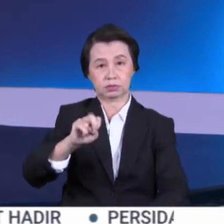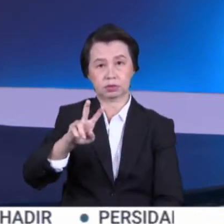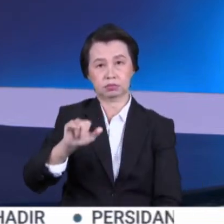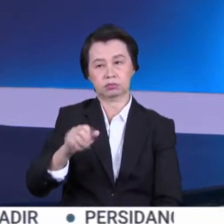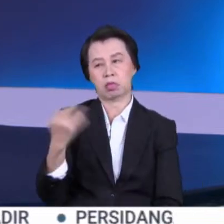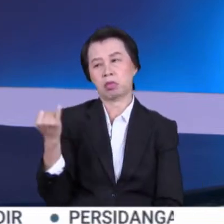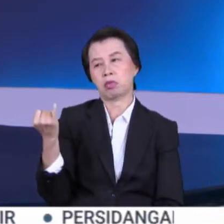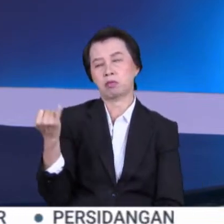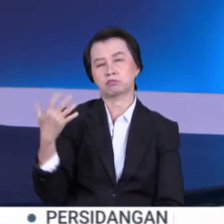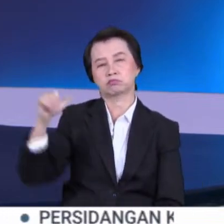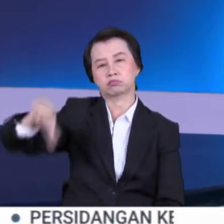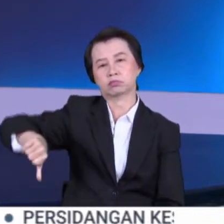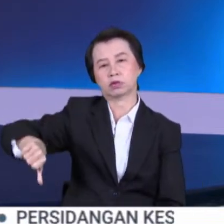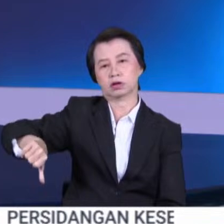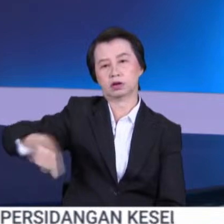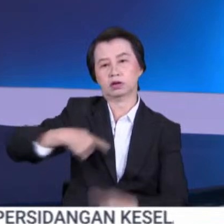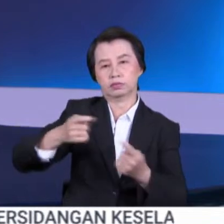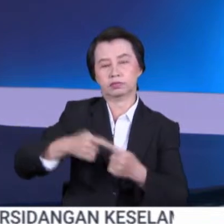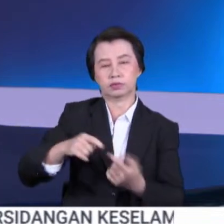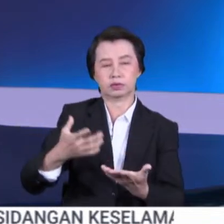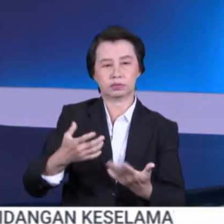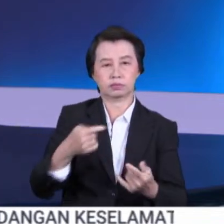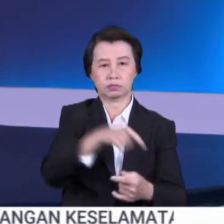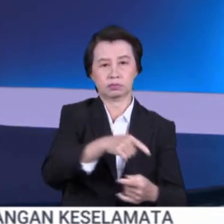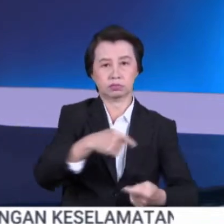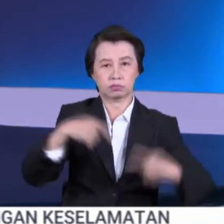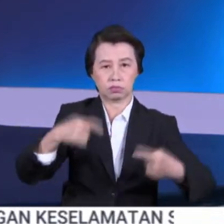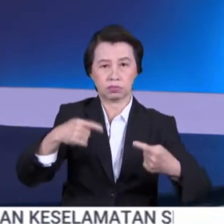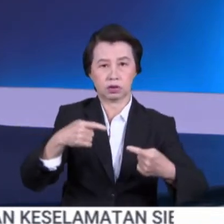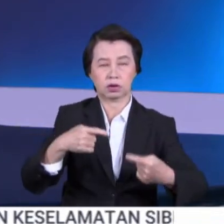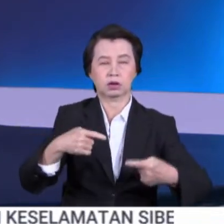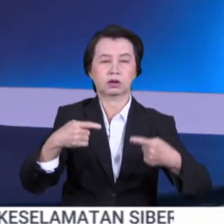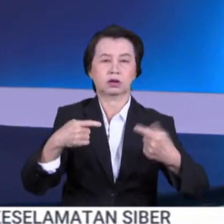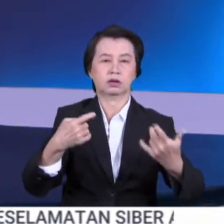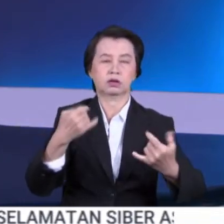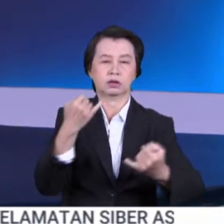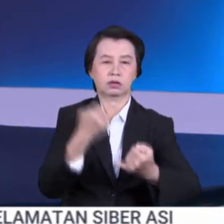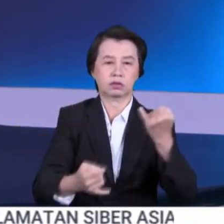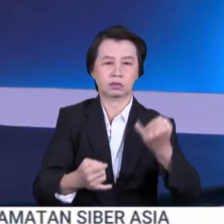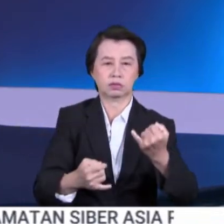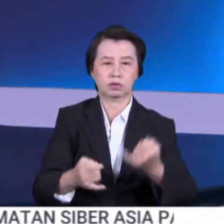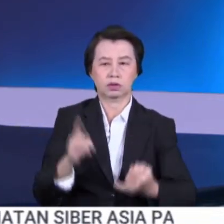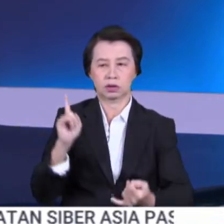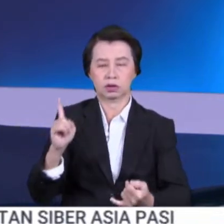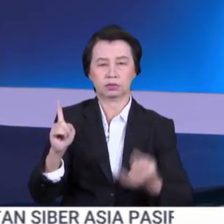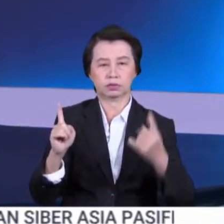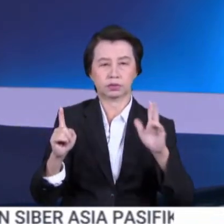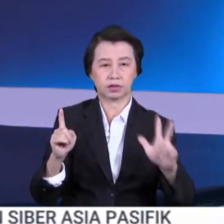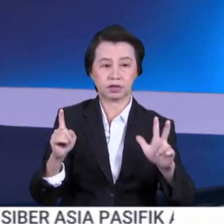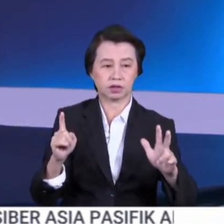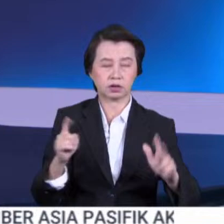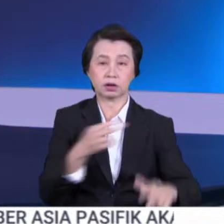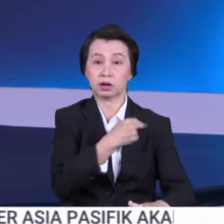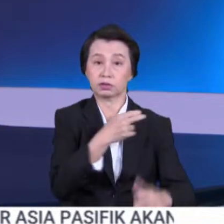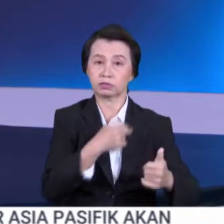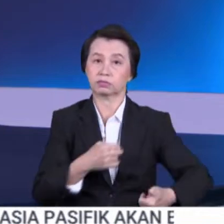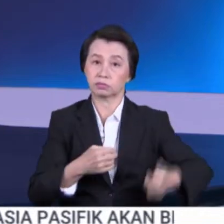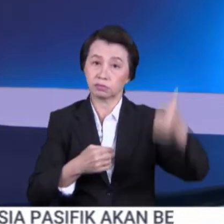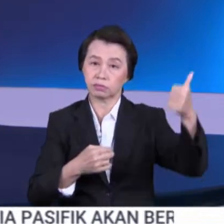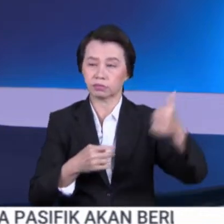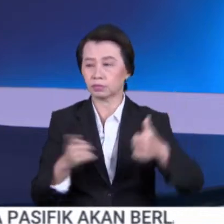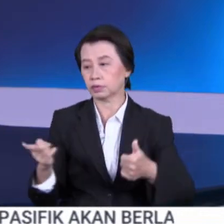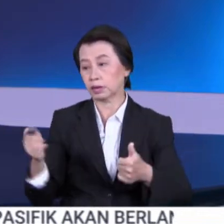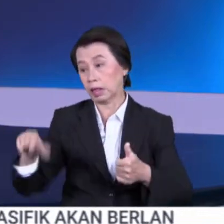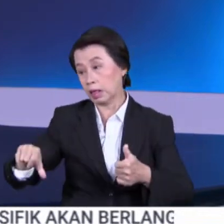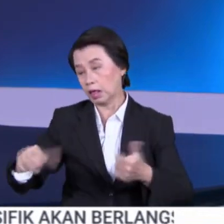tidak kesampaian apabila tewas pada saingan akhir temasya. Malaysia tewas 1-3 menentang Indonesia dan terpaksa